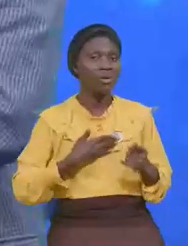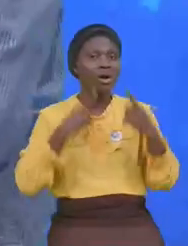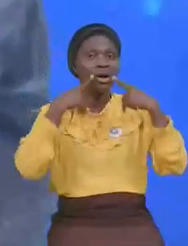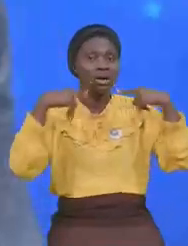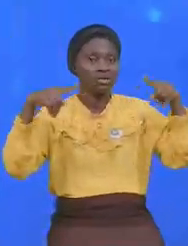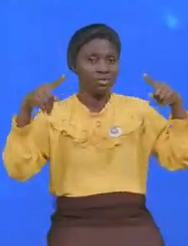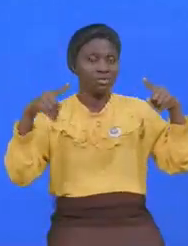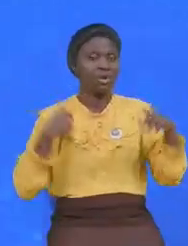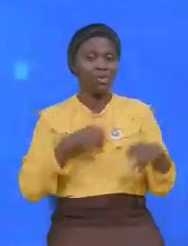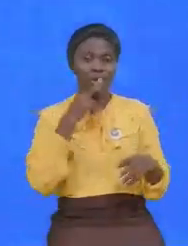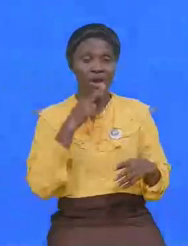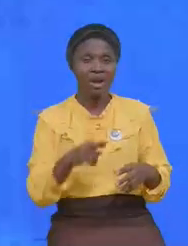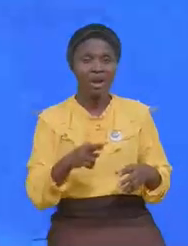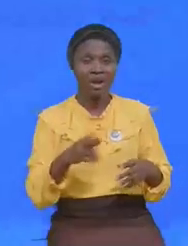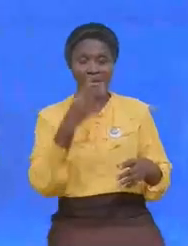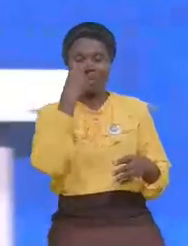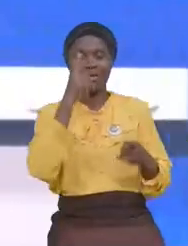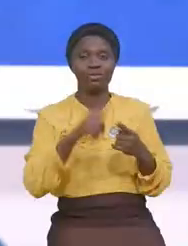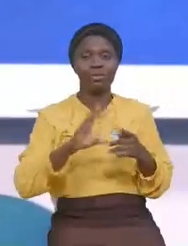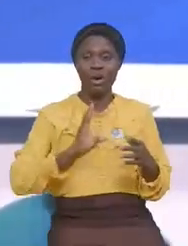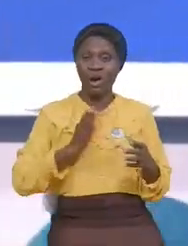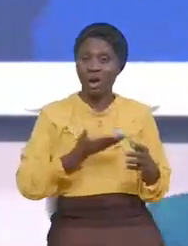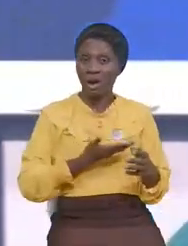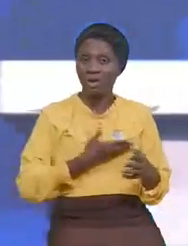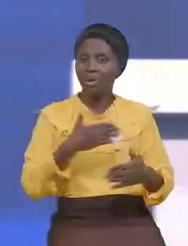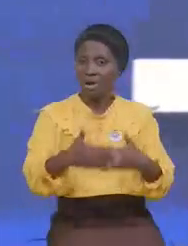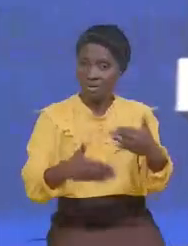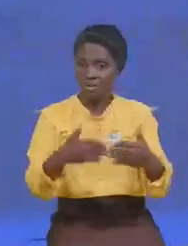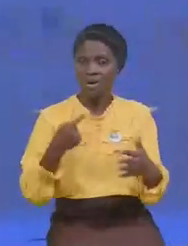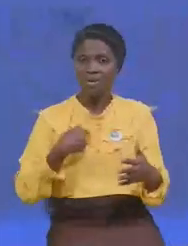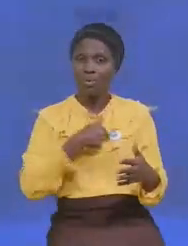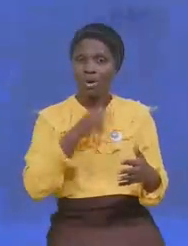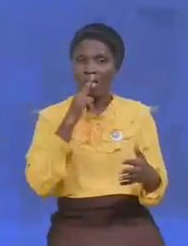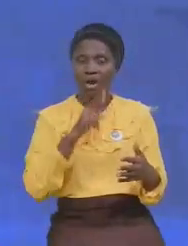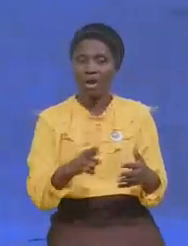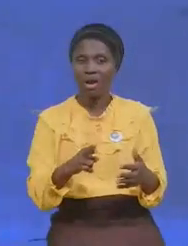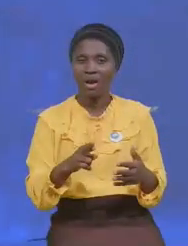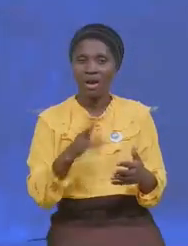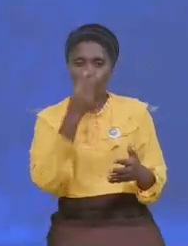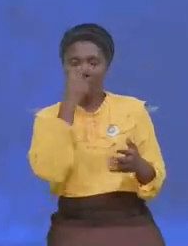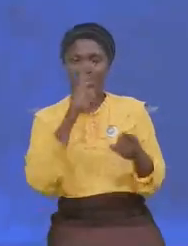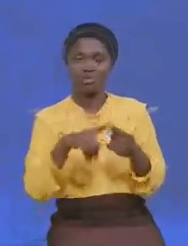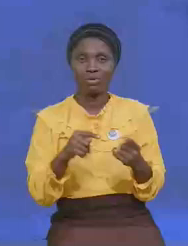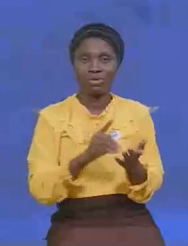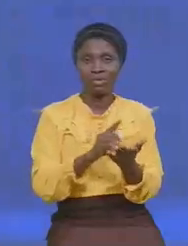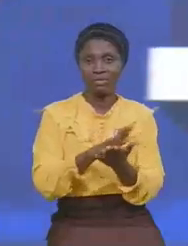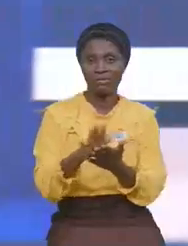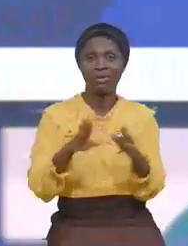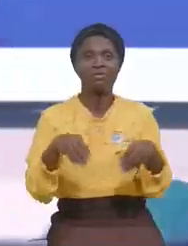Nous sommes aveugles à notre progrès. Nous sommes aveugles aux provisions divines.